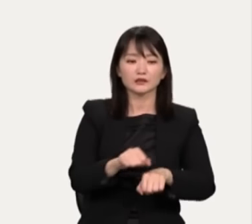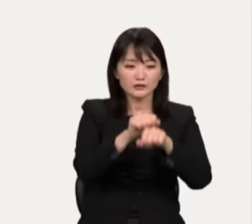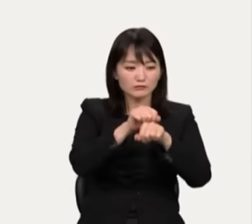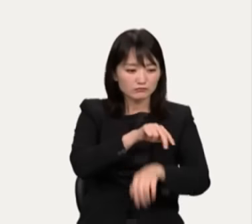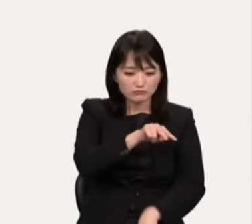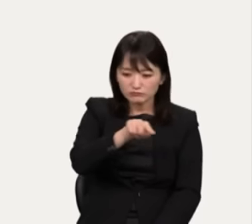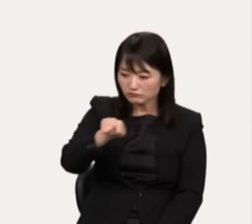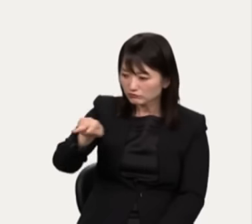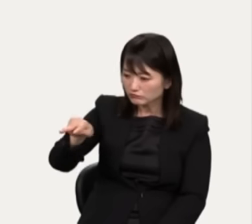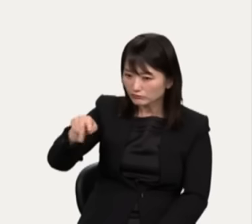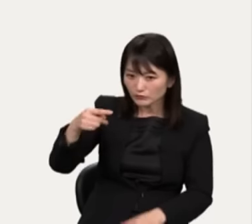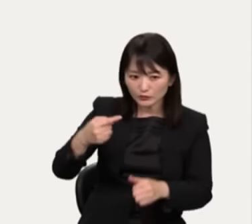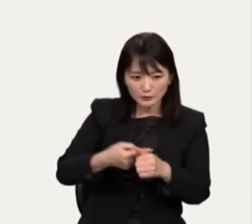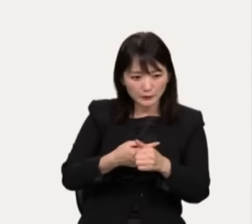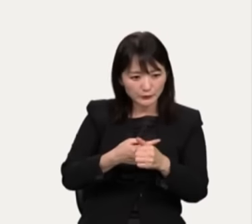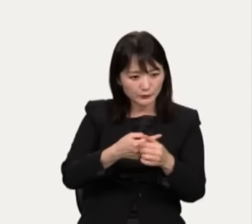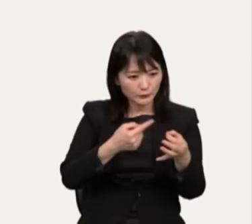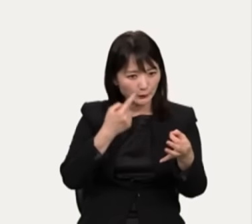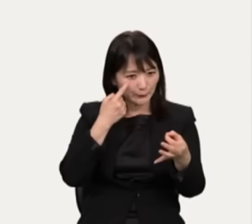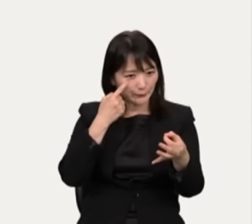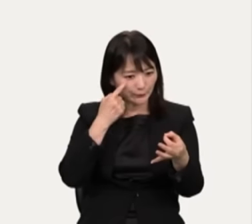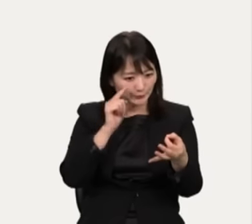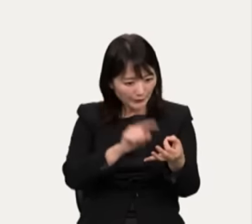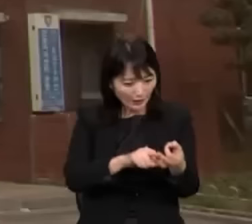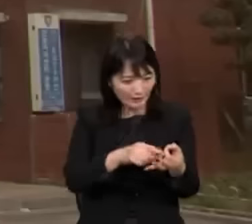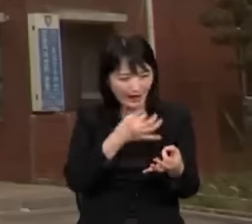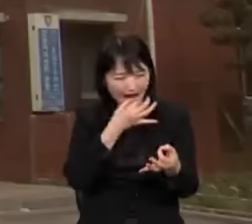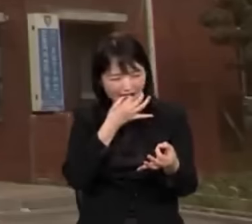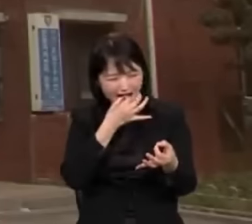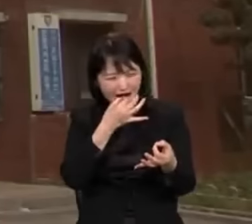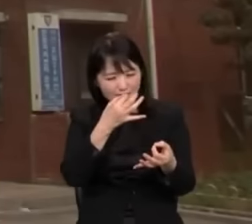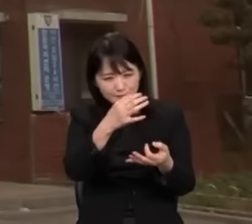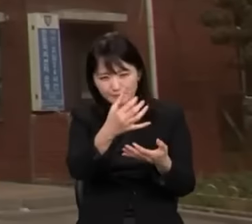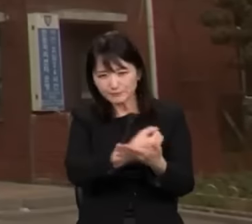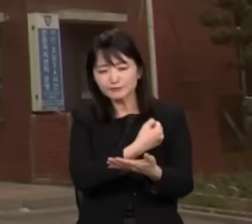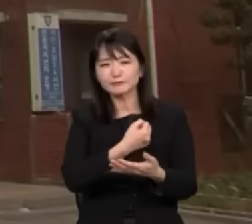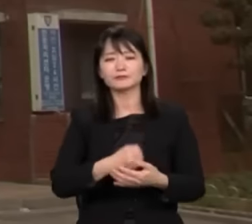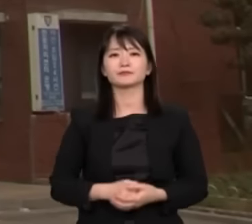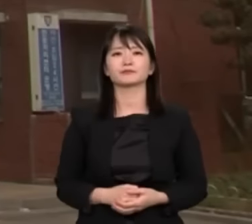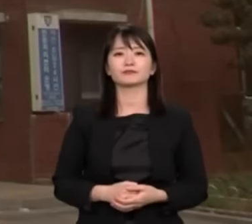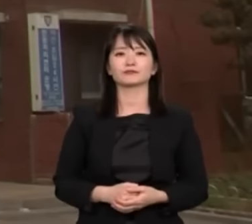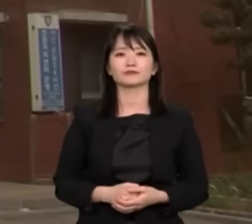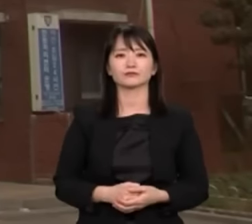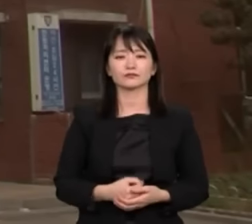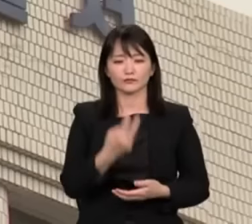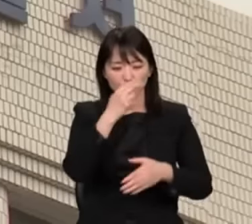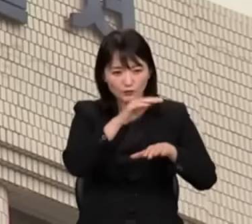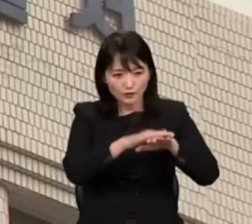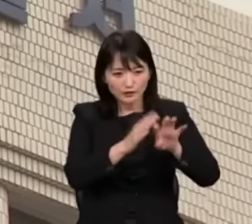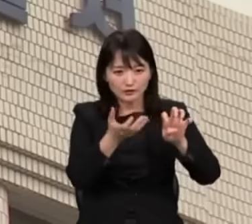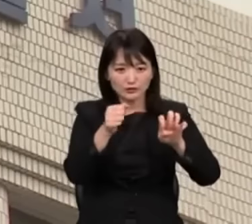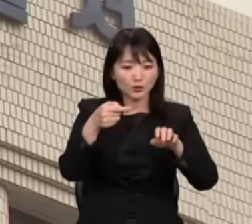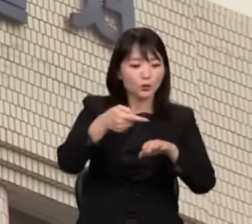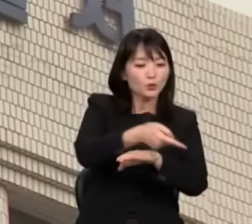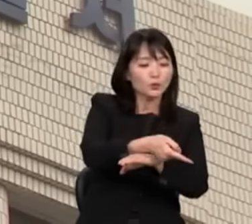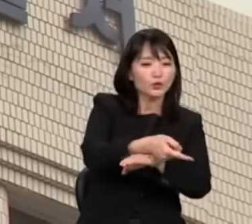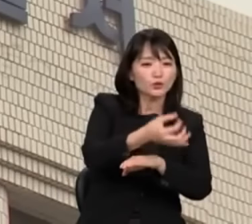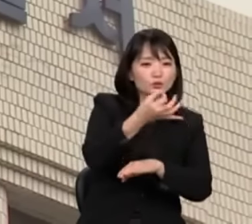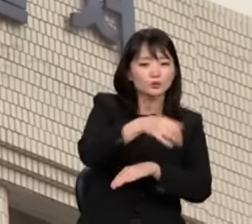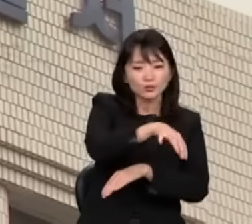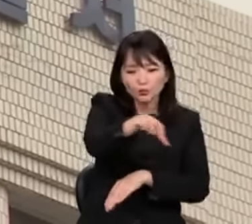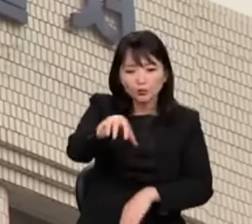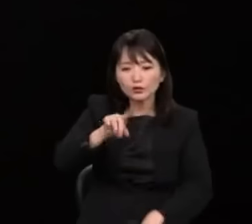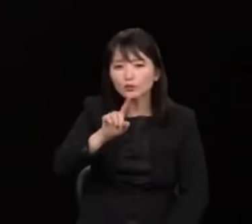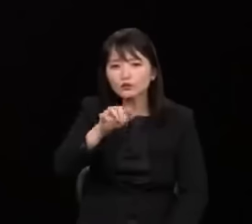둘러보다 우연히 보고 욕심이 났다고 진술했습니다 경찰은 보관돼 있던 40억 이외에 돈의 행방을